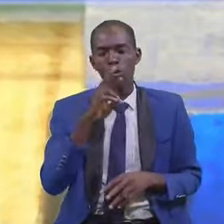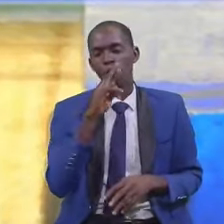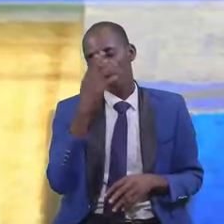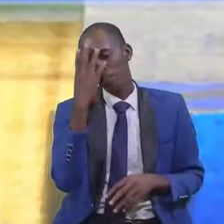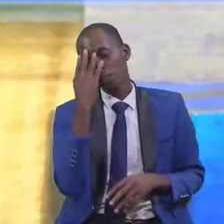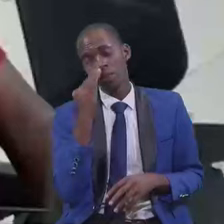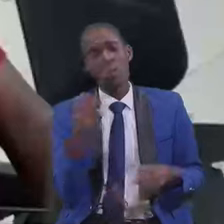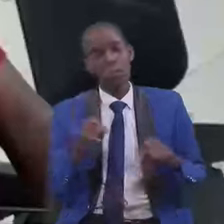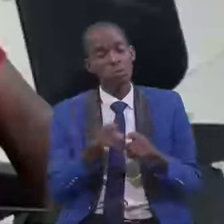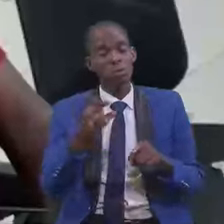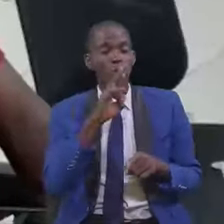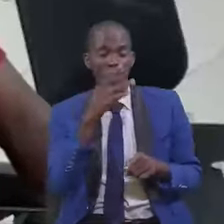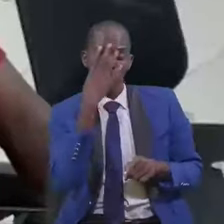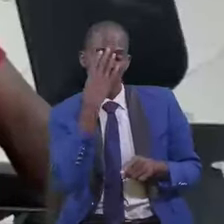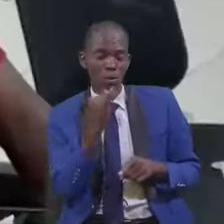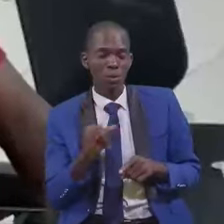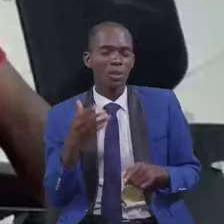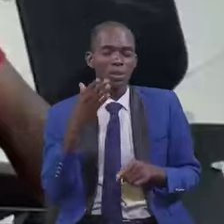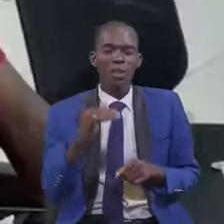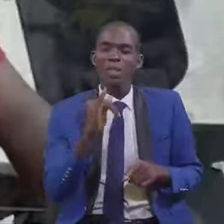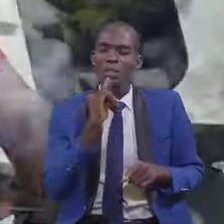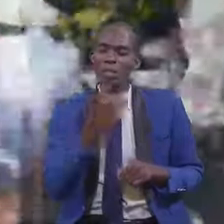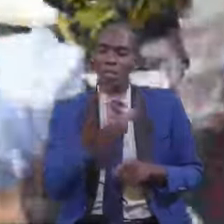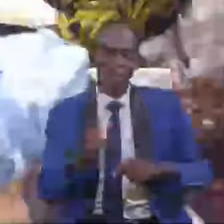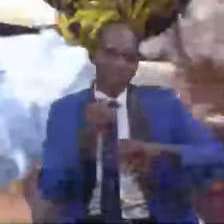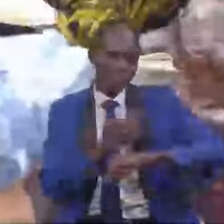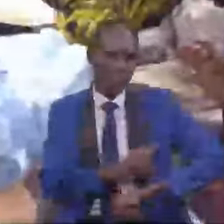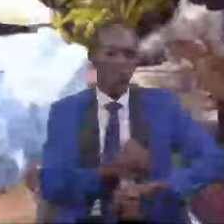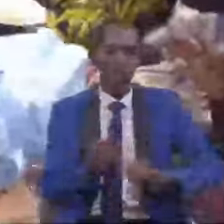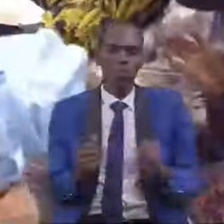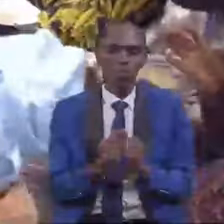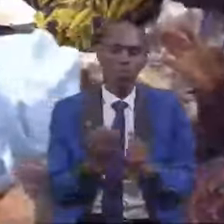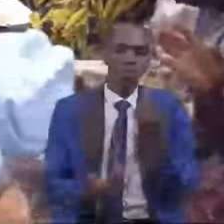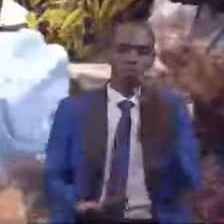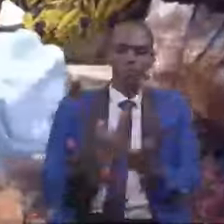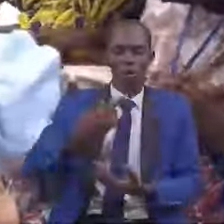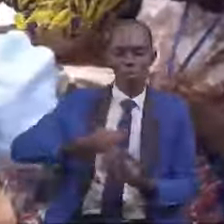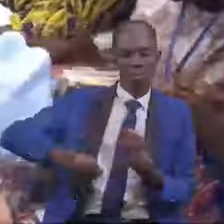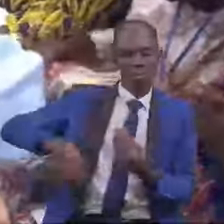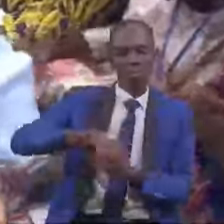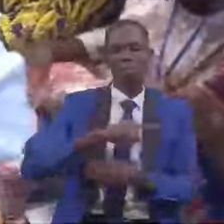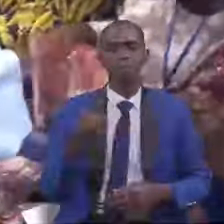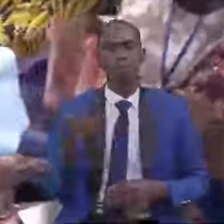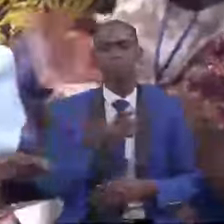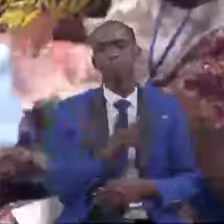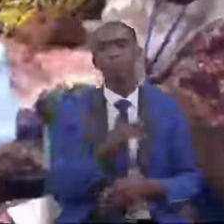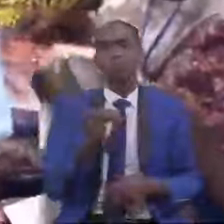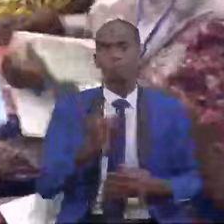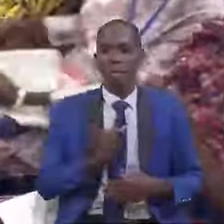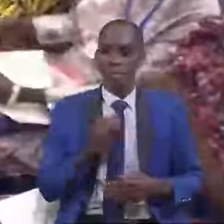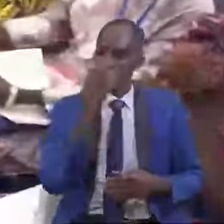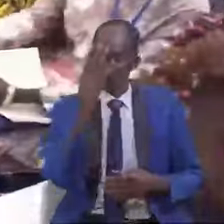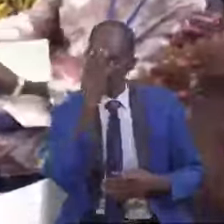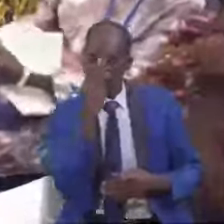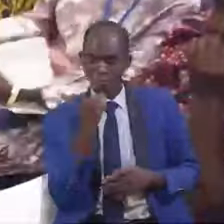faible. Oui, il sait que vous dormez. Même quoi que vous dormez, il y a la muraille de feu autour d'eux. Je